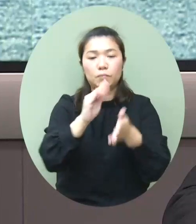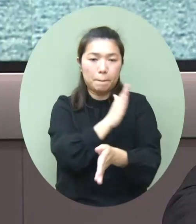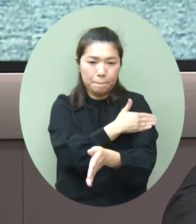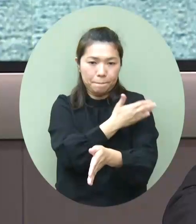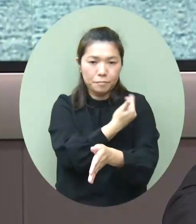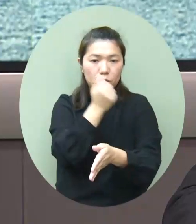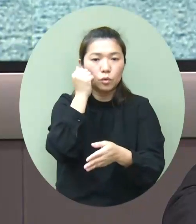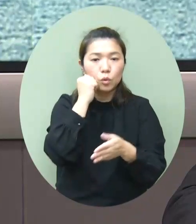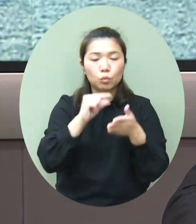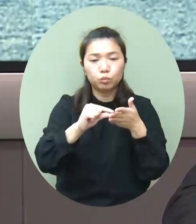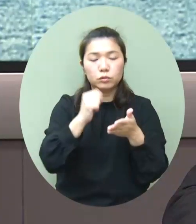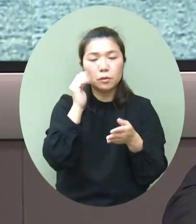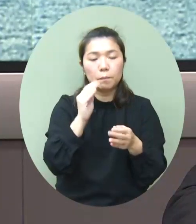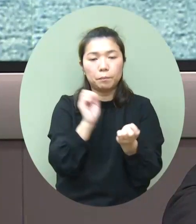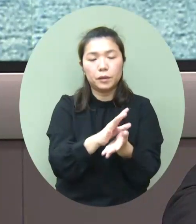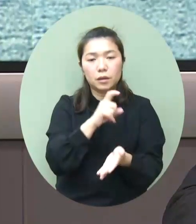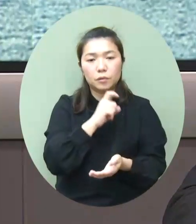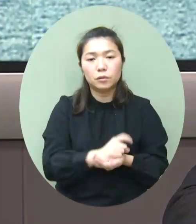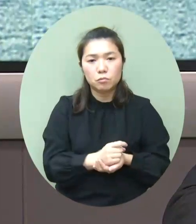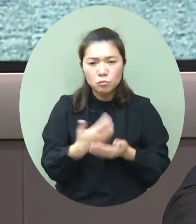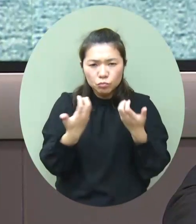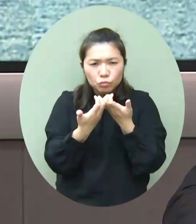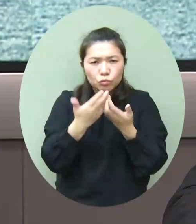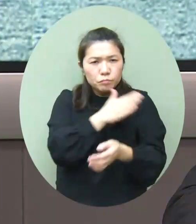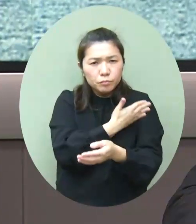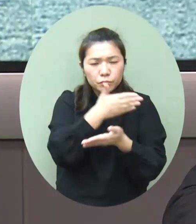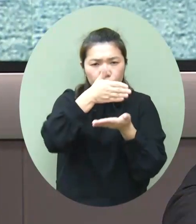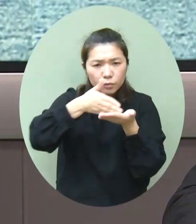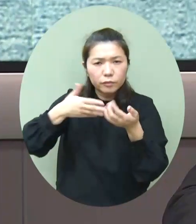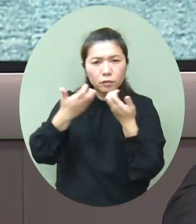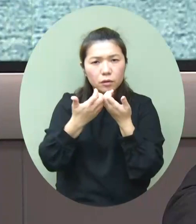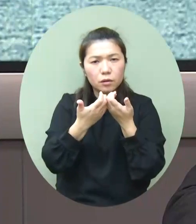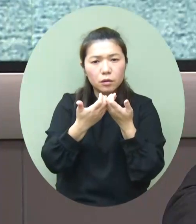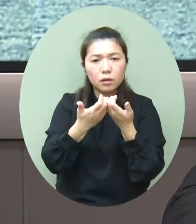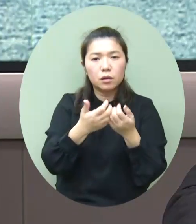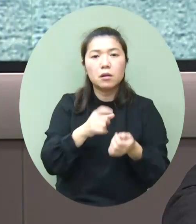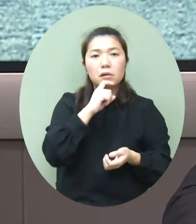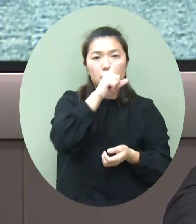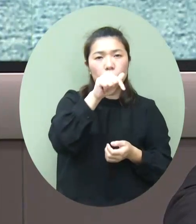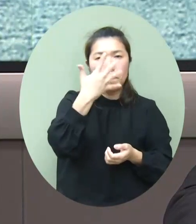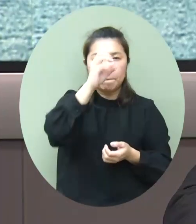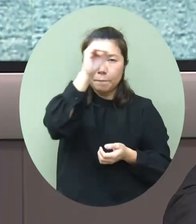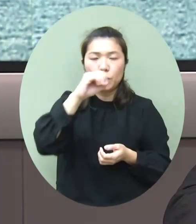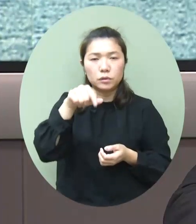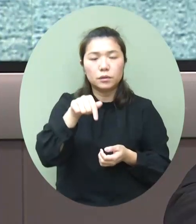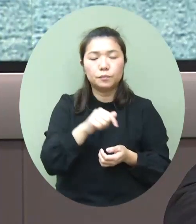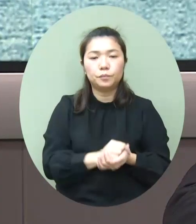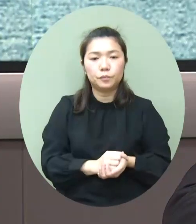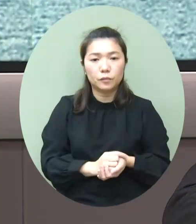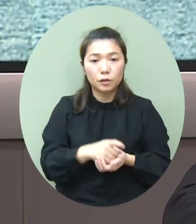2850名的职员受感染，占整体员工的数目就是